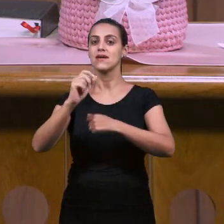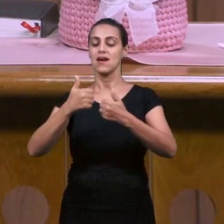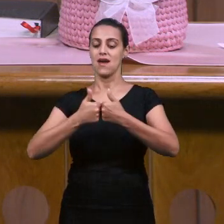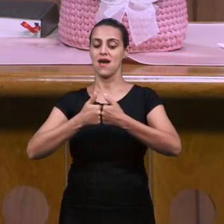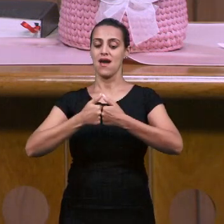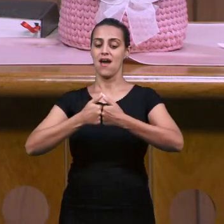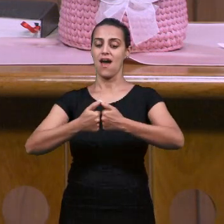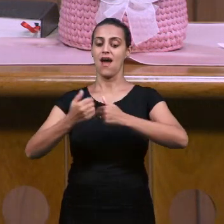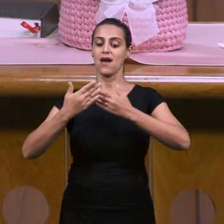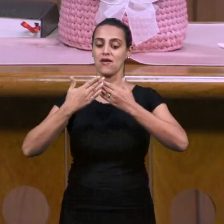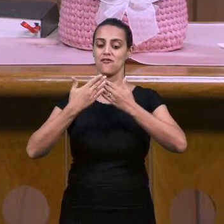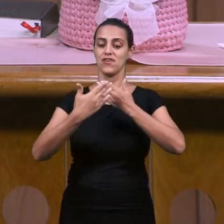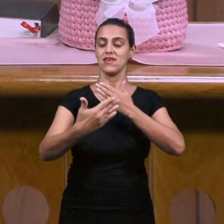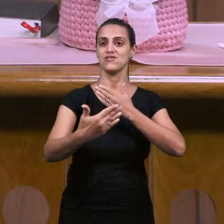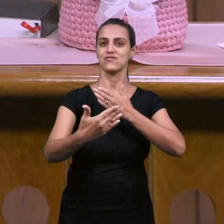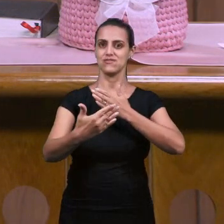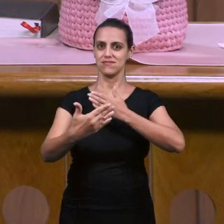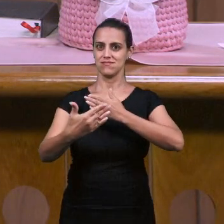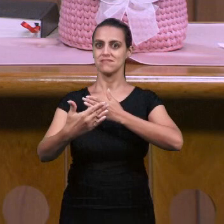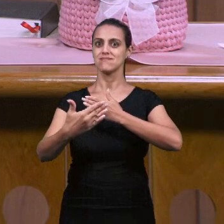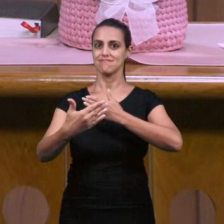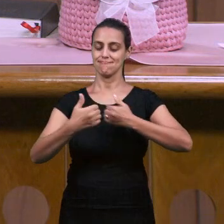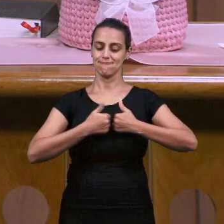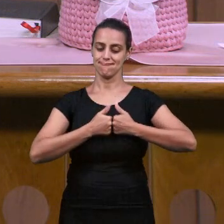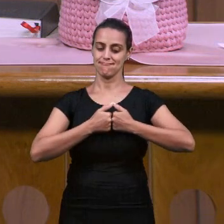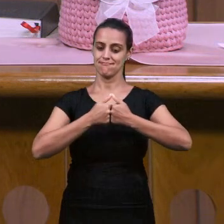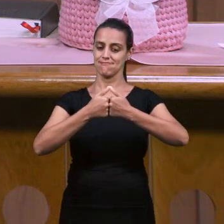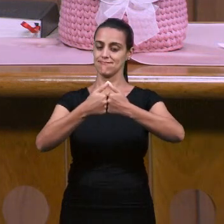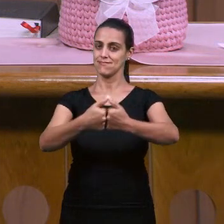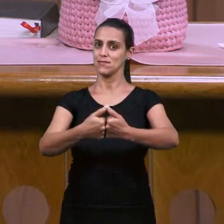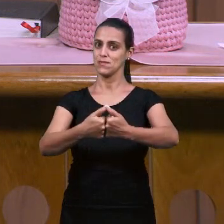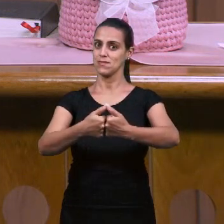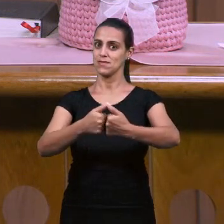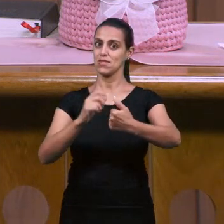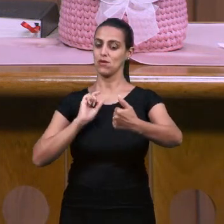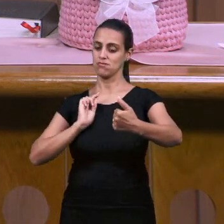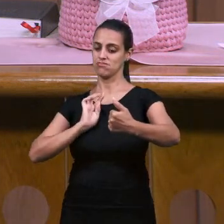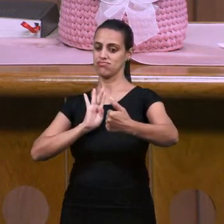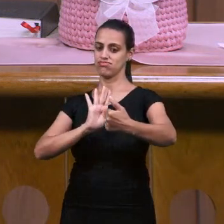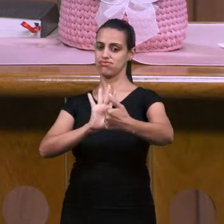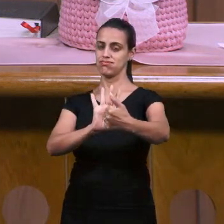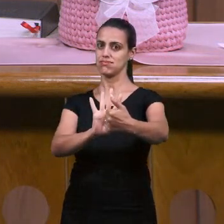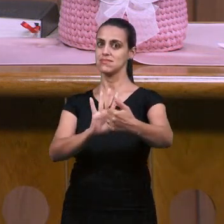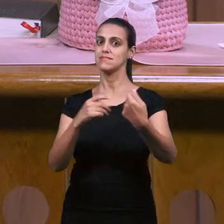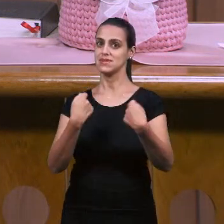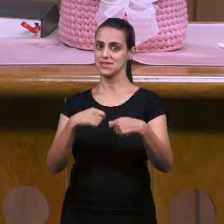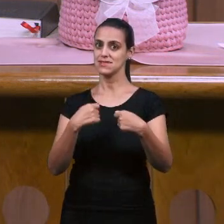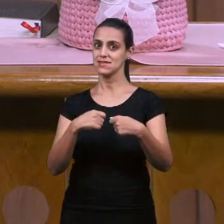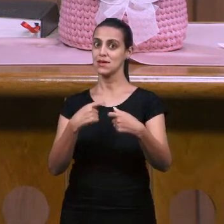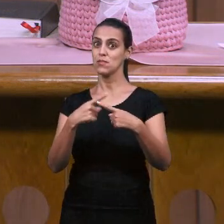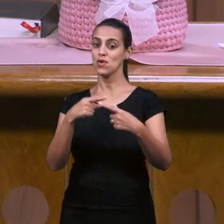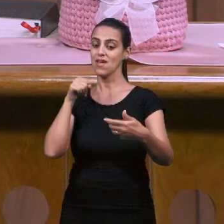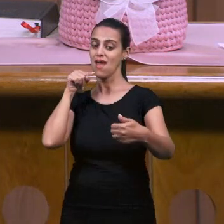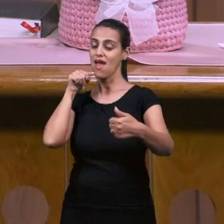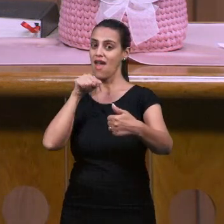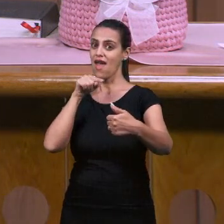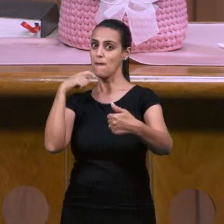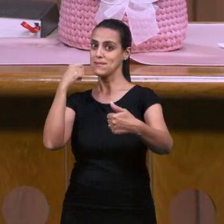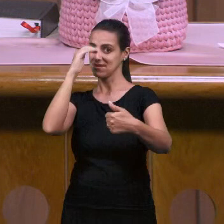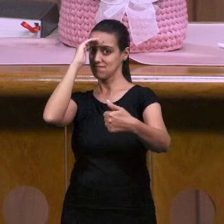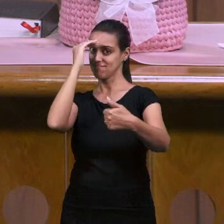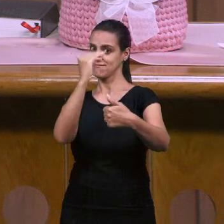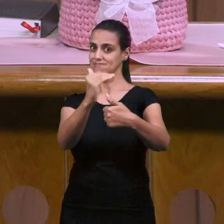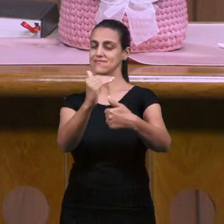passer par un endroit que seulement elle sait où vous devez passer. Si vous voulez passer